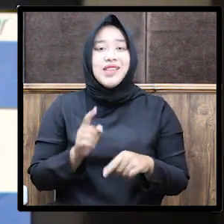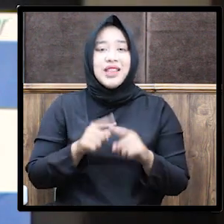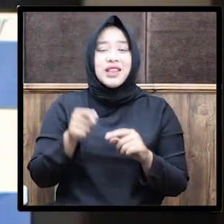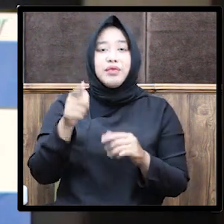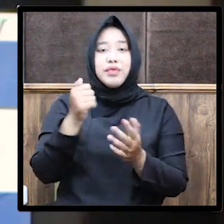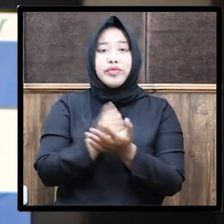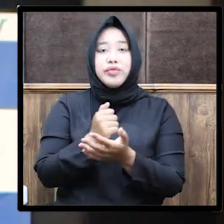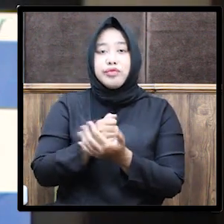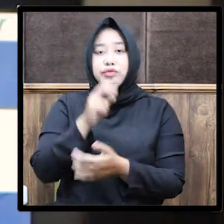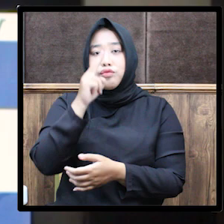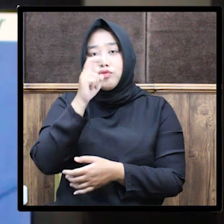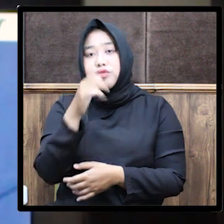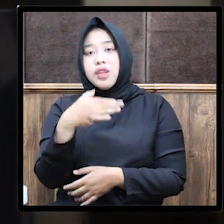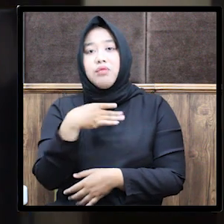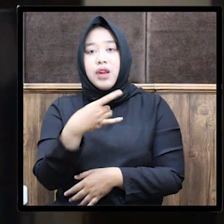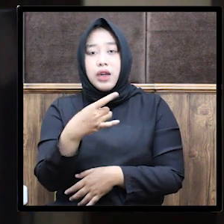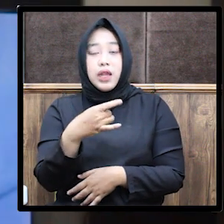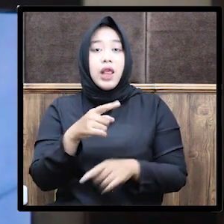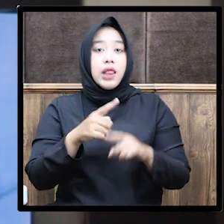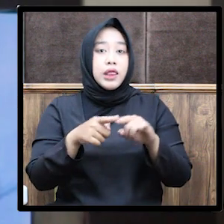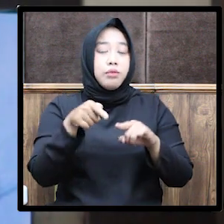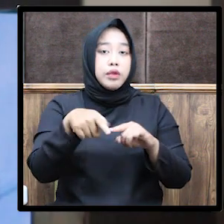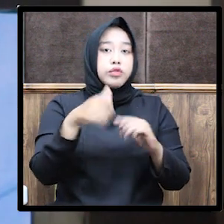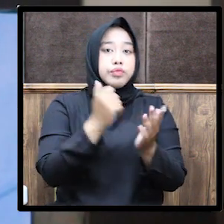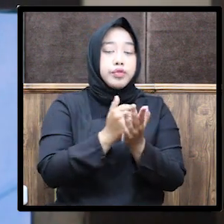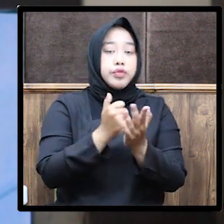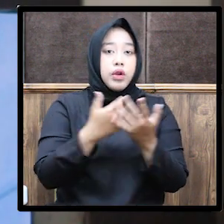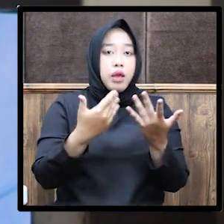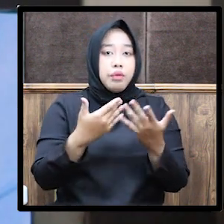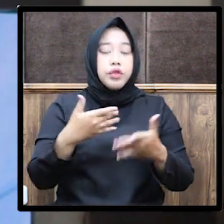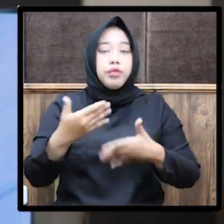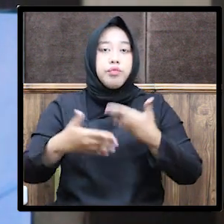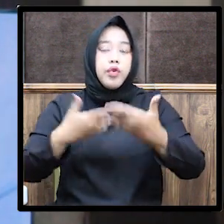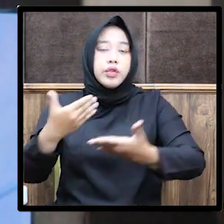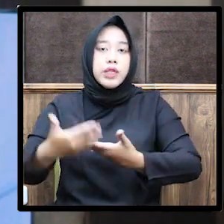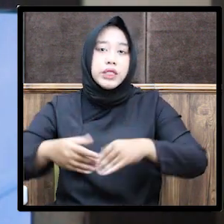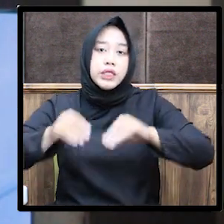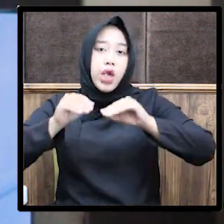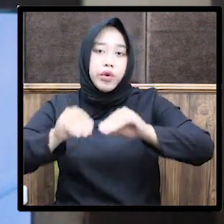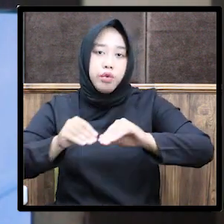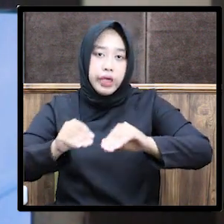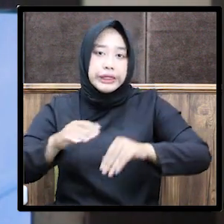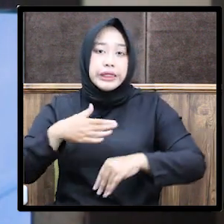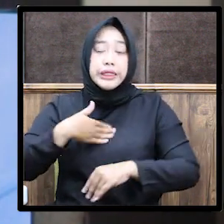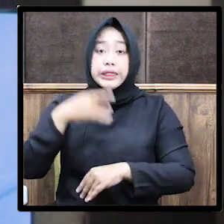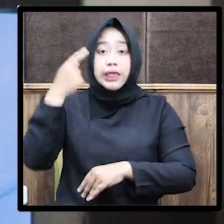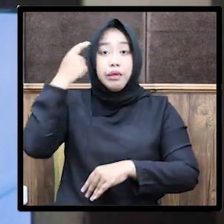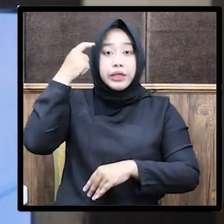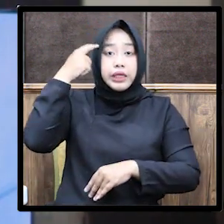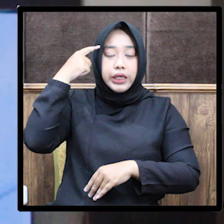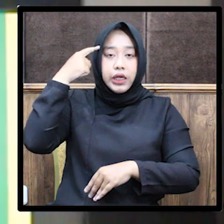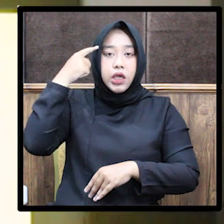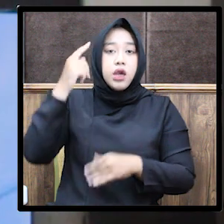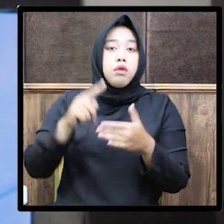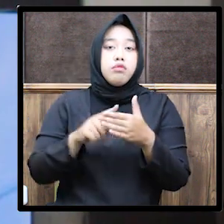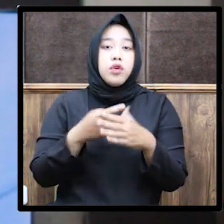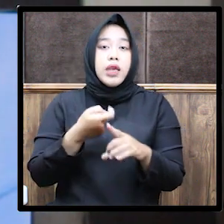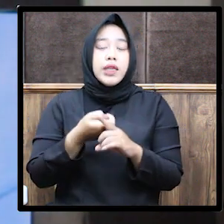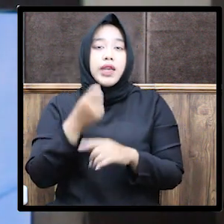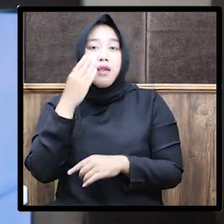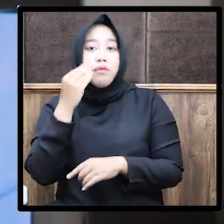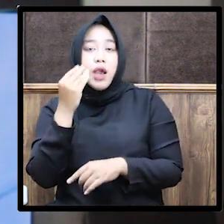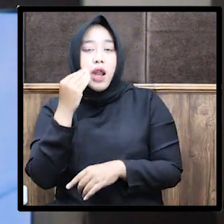tapi itu menariknya itu proses edukasi gitu ya. Jadi saya kira memang apa namanya berangkat dari pengalaman-pengalaman